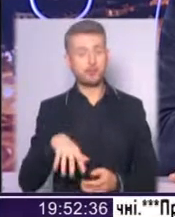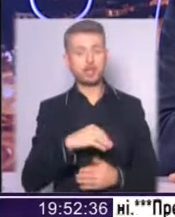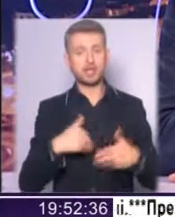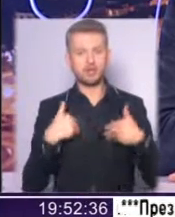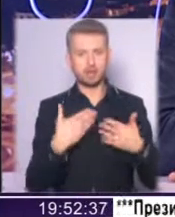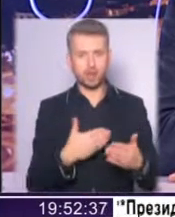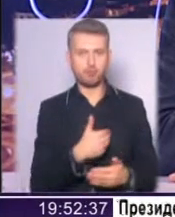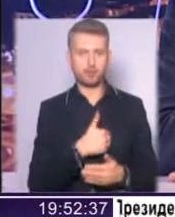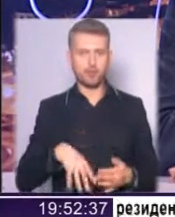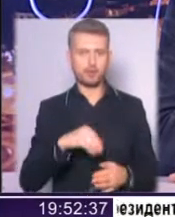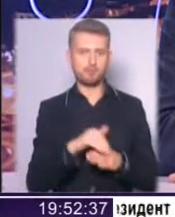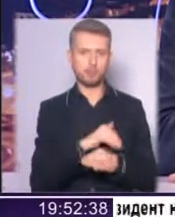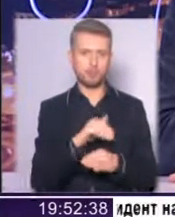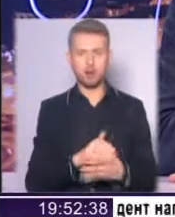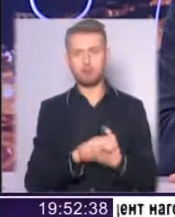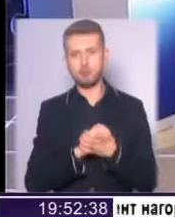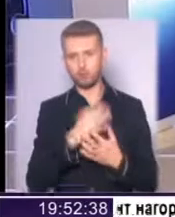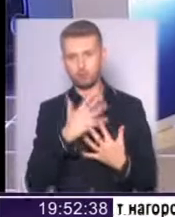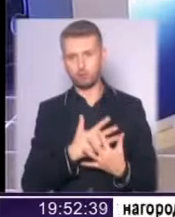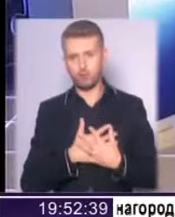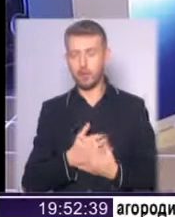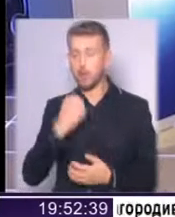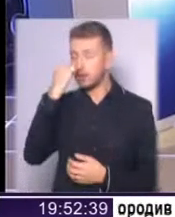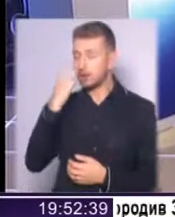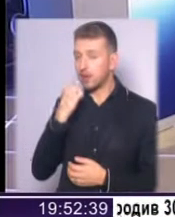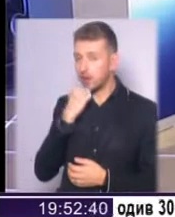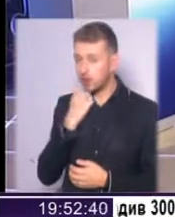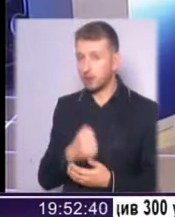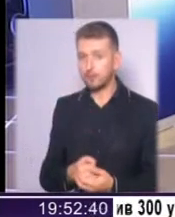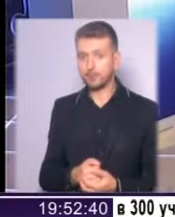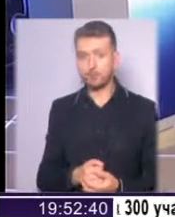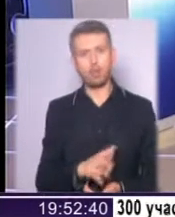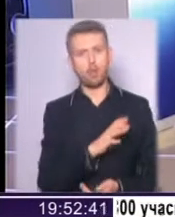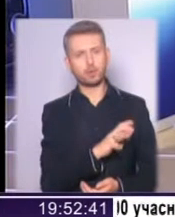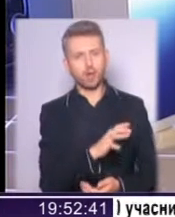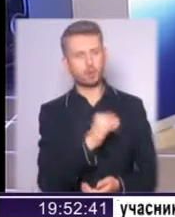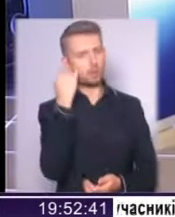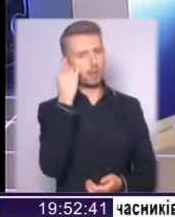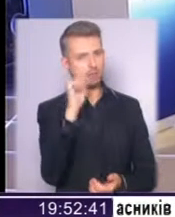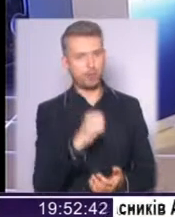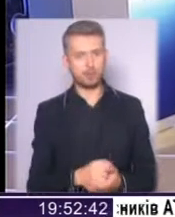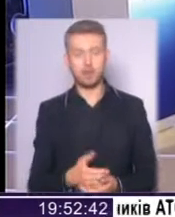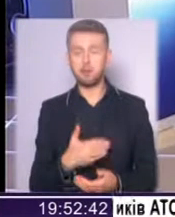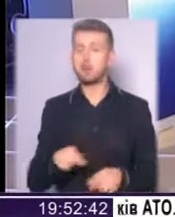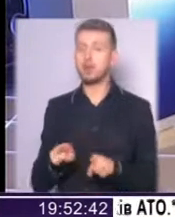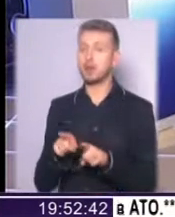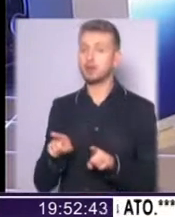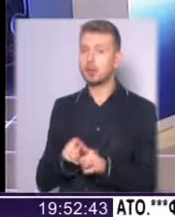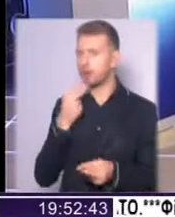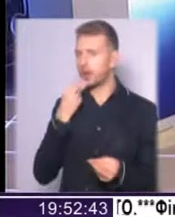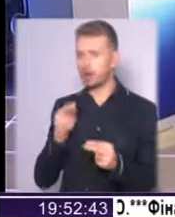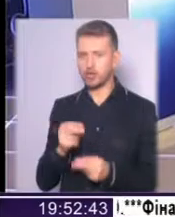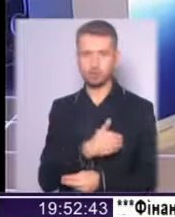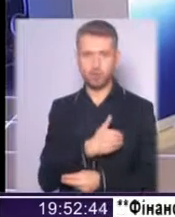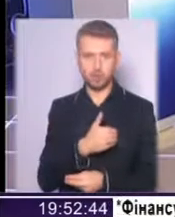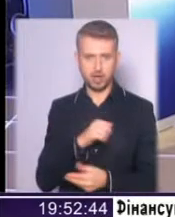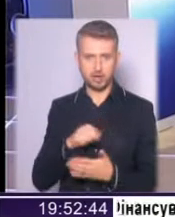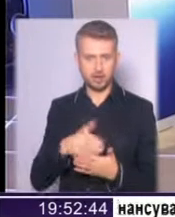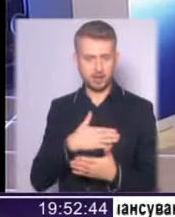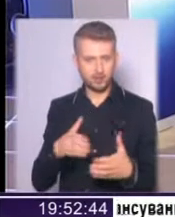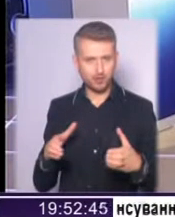землі, якими справжніми європейцями, які гідно почували себе і захищено, і вірили, і з